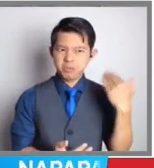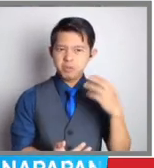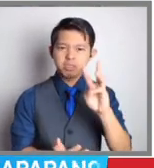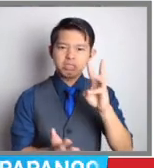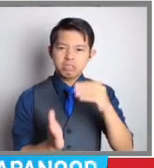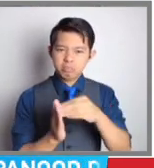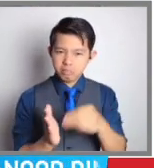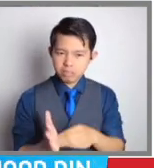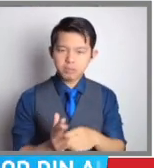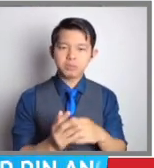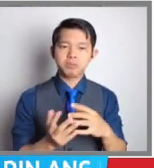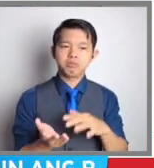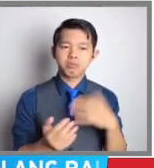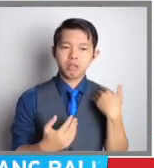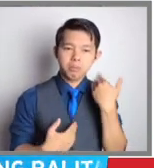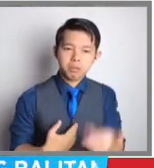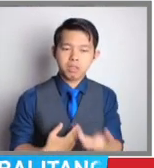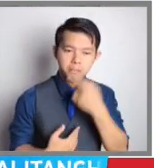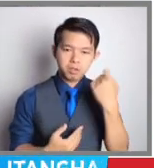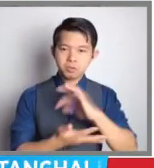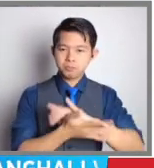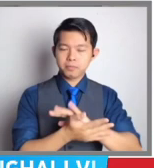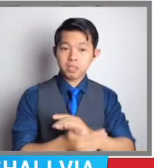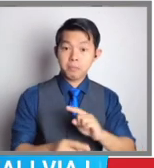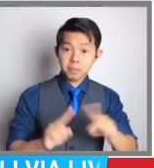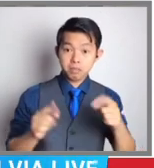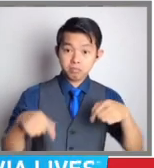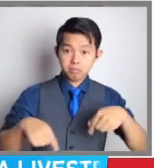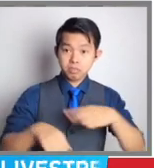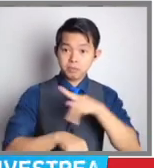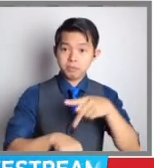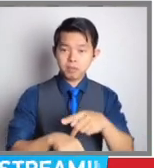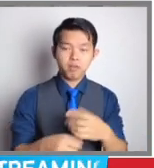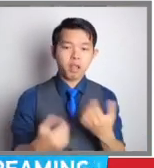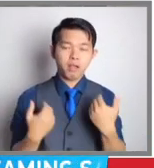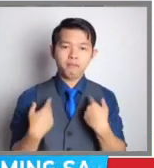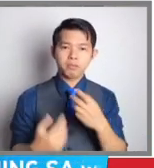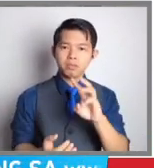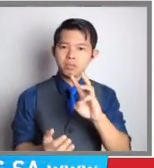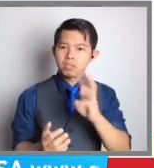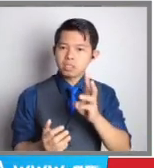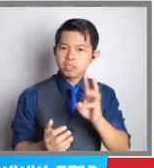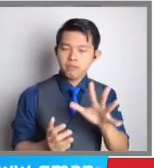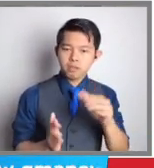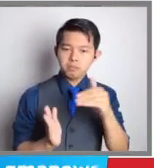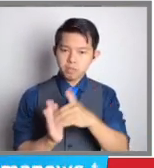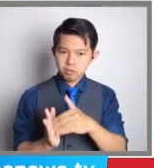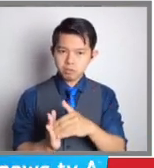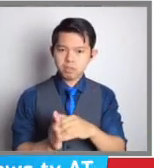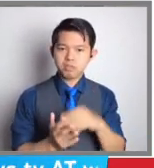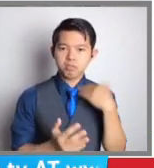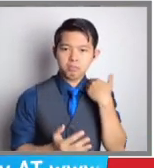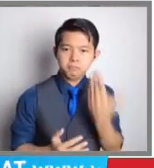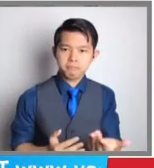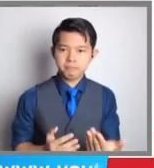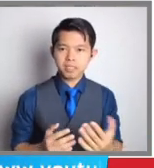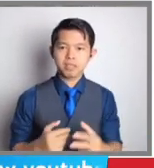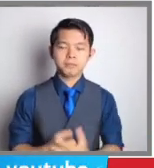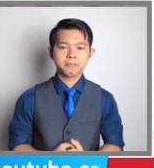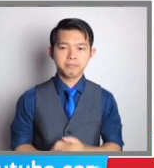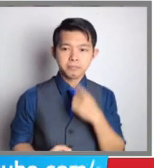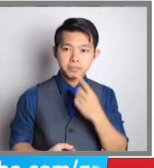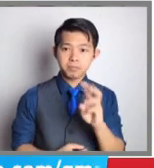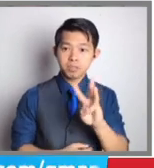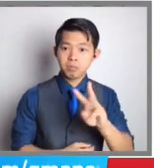po sa Pilipinas, umabot na sa halos 65,000 ang total deaths. Sabi ng WHO, magpupulong sila sa